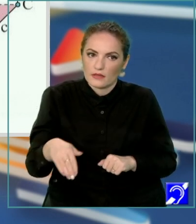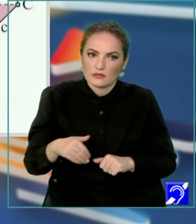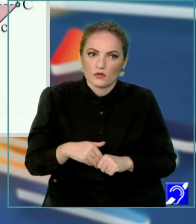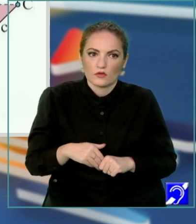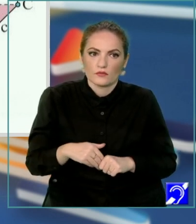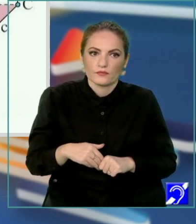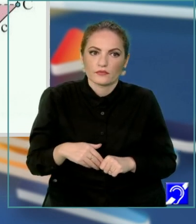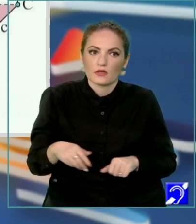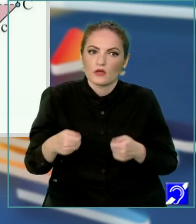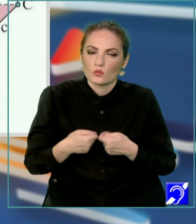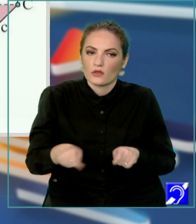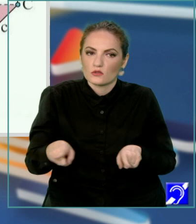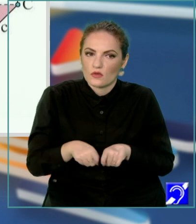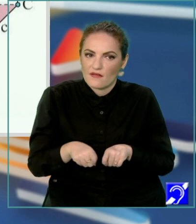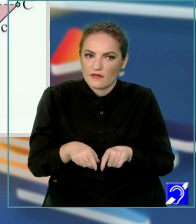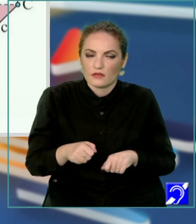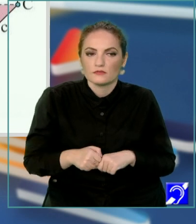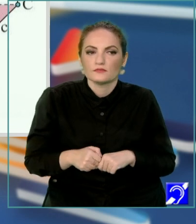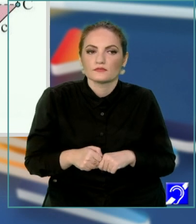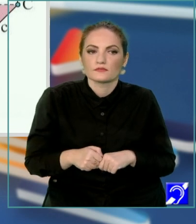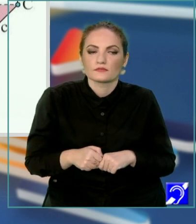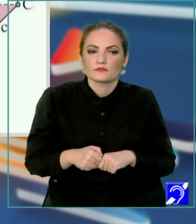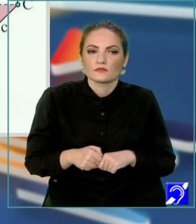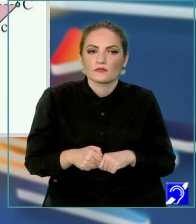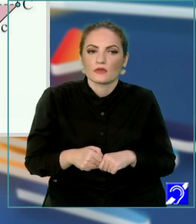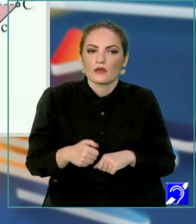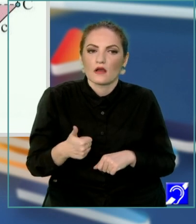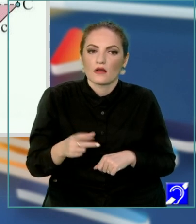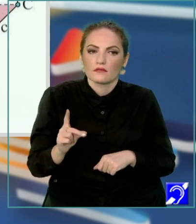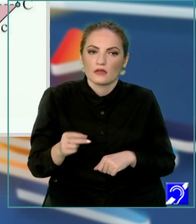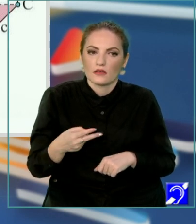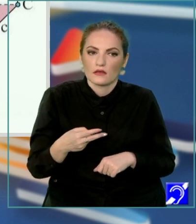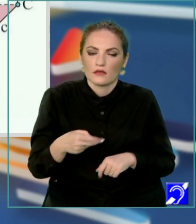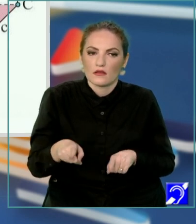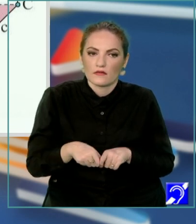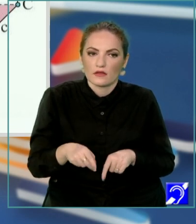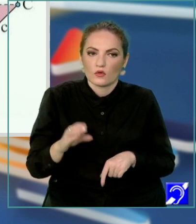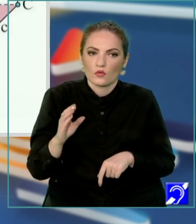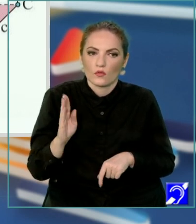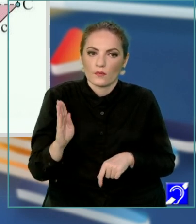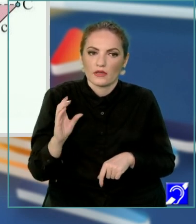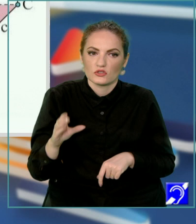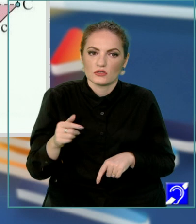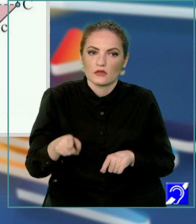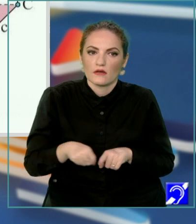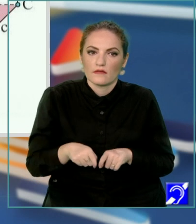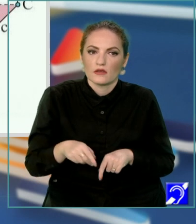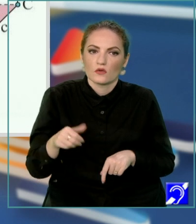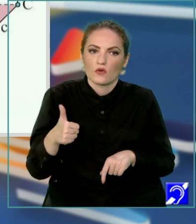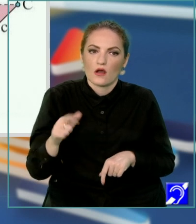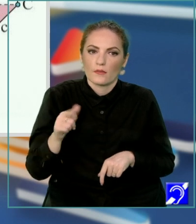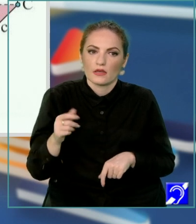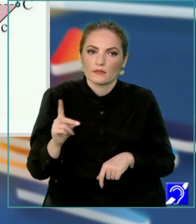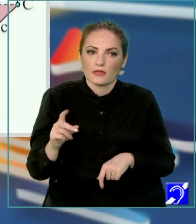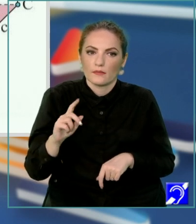prim cu c prim D prim și AD congruent cu BC congruent cu AB prim D prim și